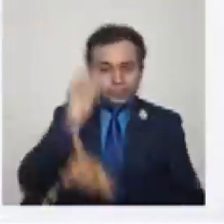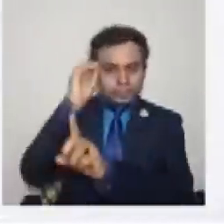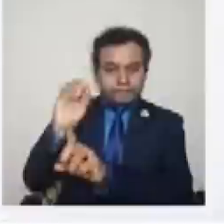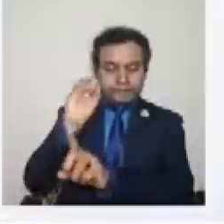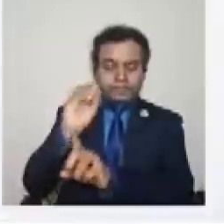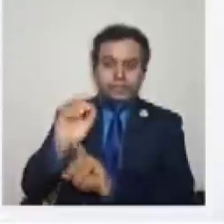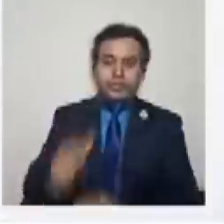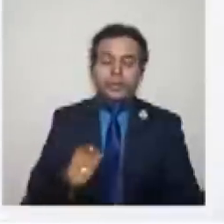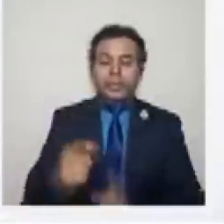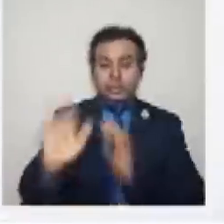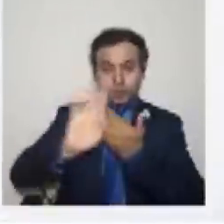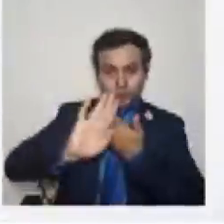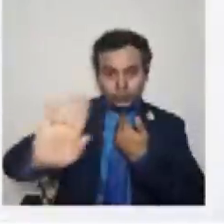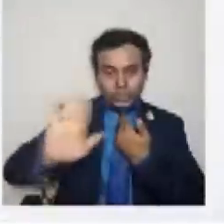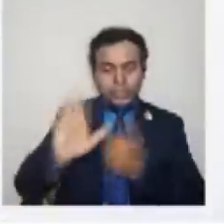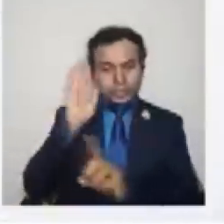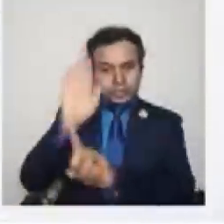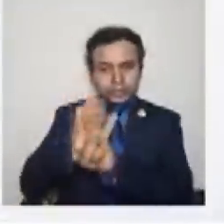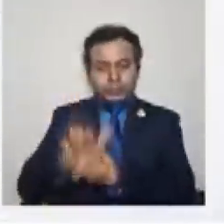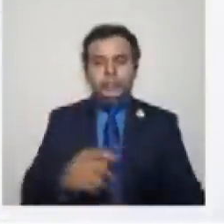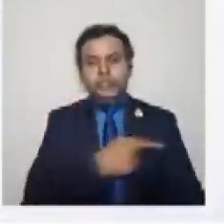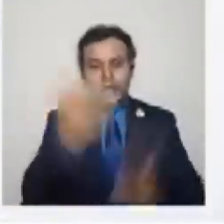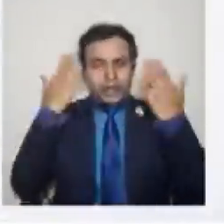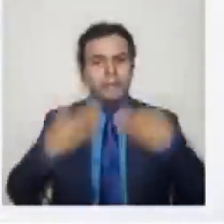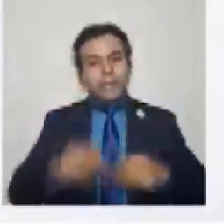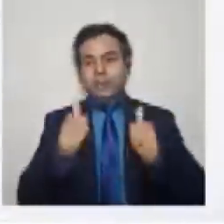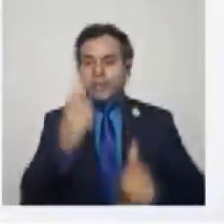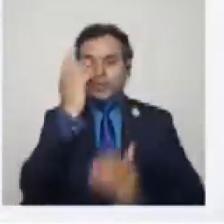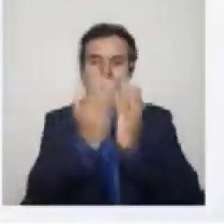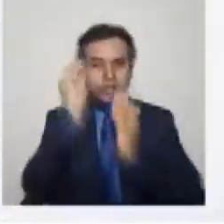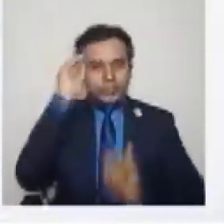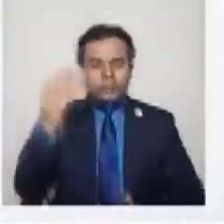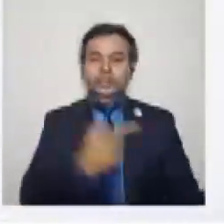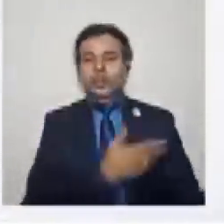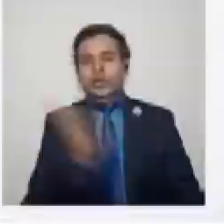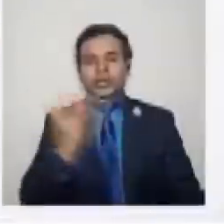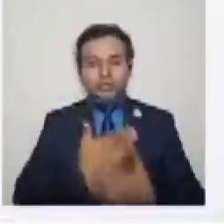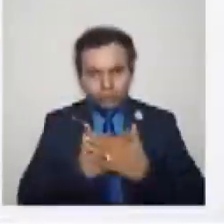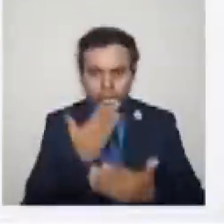দিব। সবাই নিজেকে সুরক্ষিত রেখে পাশের জনকে সুরক্ষিত করার ব্যাপারে উদ্বুদ্ধ করব।